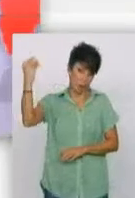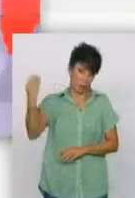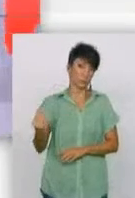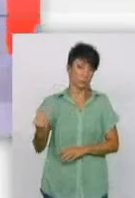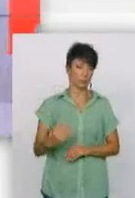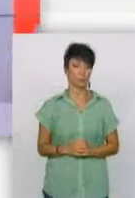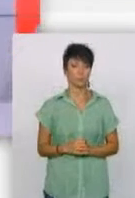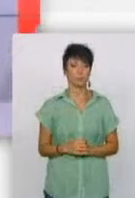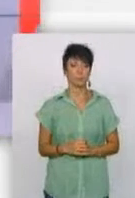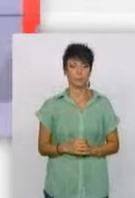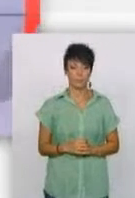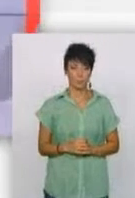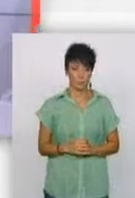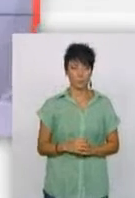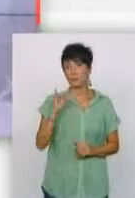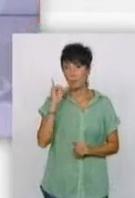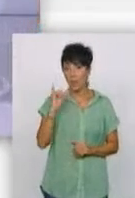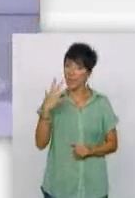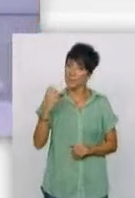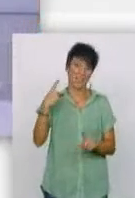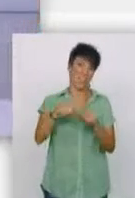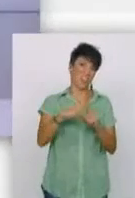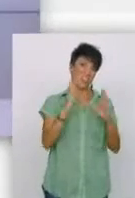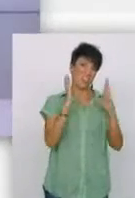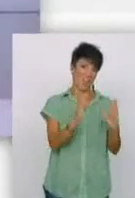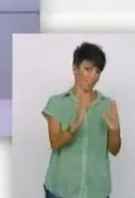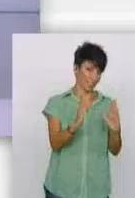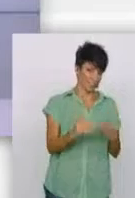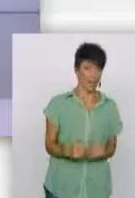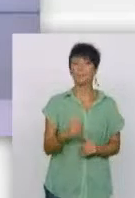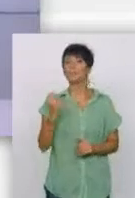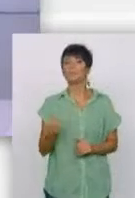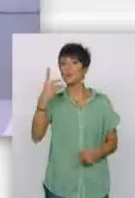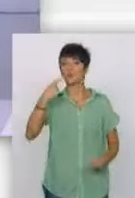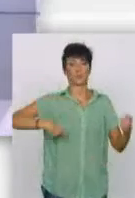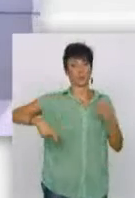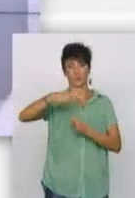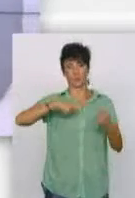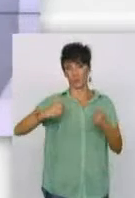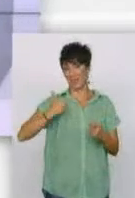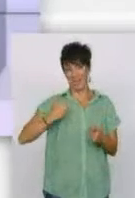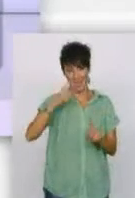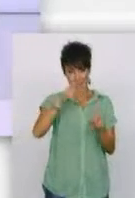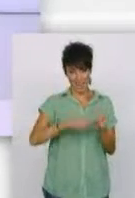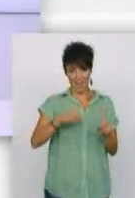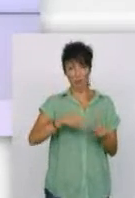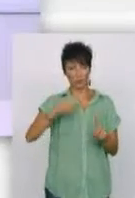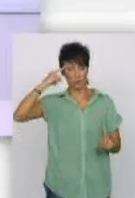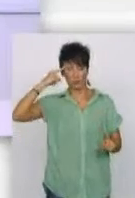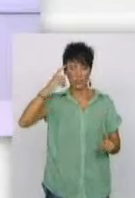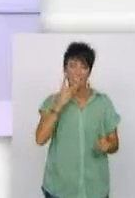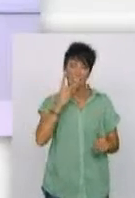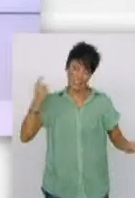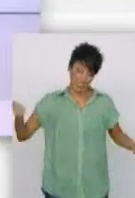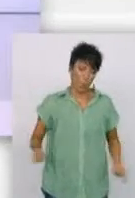Στην προσπάθεια για ένα καλύτερο αύριο υπάρχει πάντως και η θετική πλευρά βεβαίως. Θα γνωρίσουμε λοιπόν ένα νέο επιχειρηματία, ο οποίος με όπλο την εφευρετικότητά του αλλά και τη σκληρή